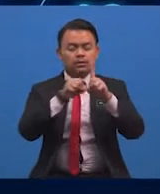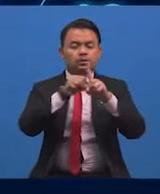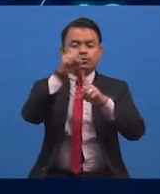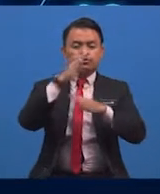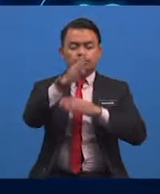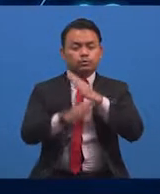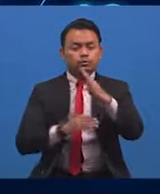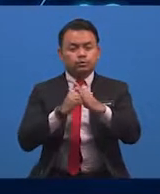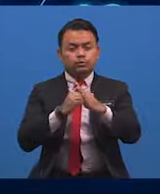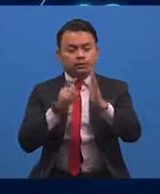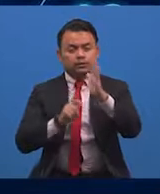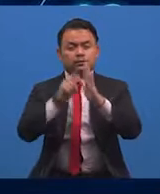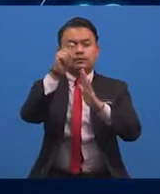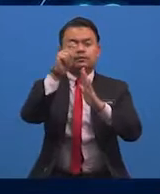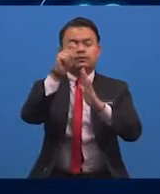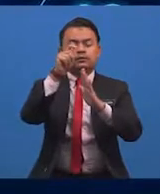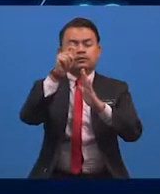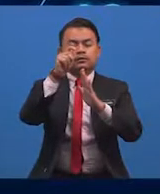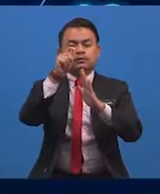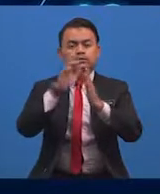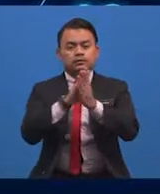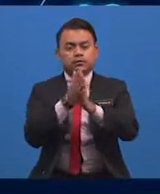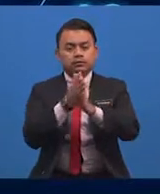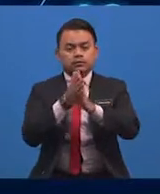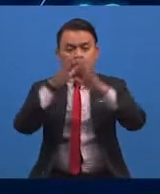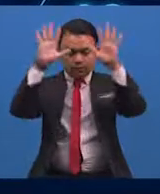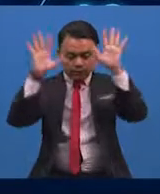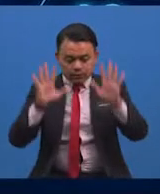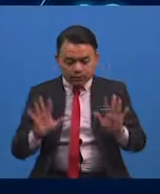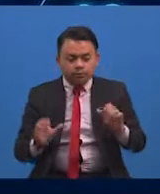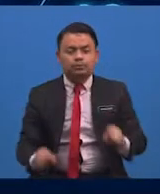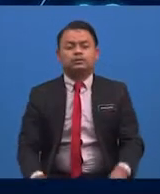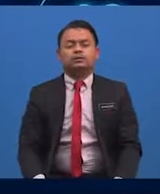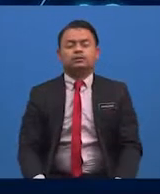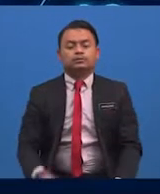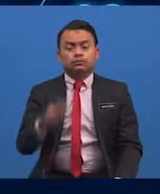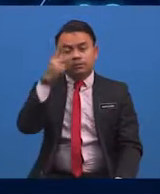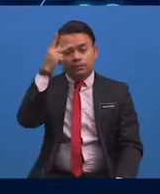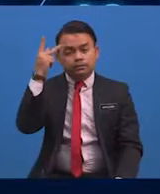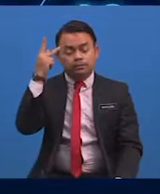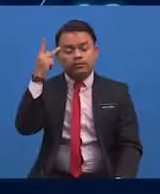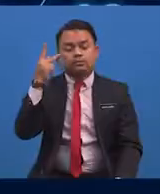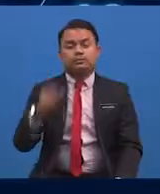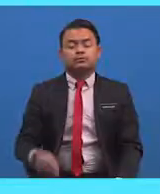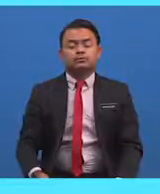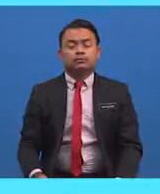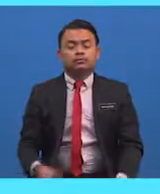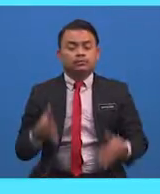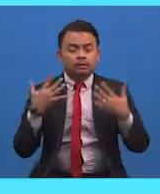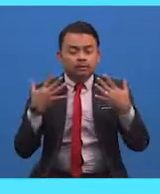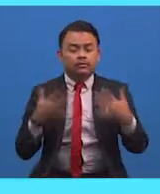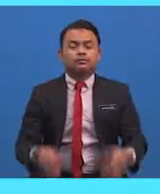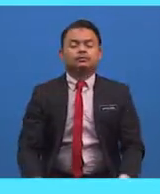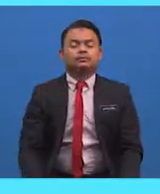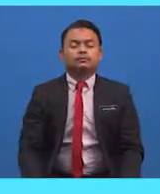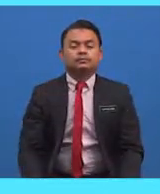berlakunya kejadian jerebu yang teruk akibat udara tercemar oleh asap dan partikel terampai.